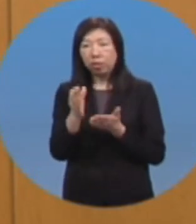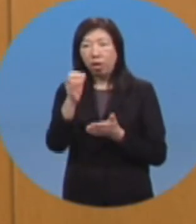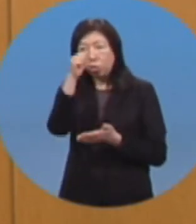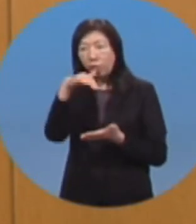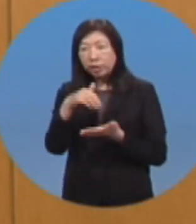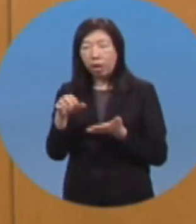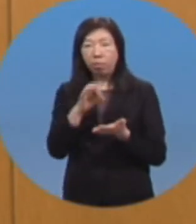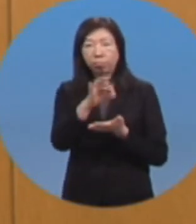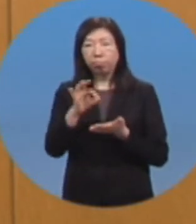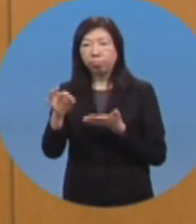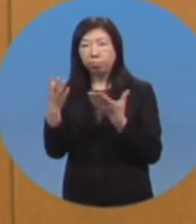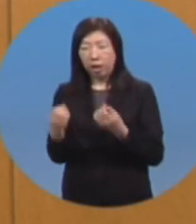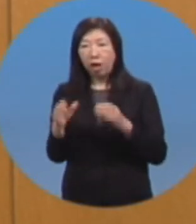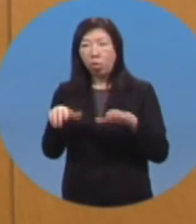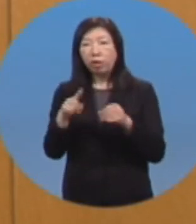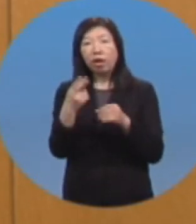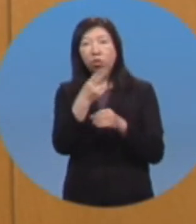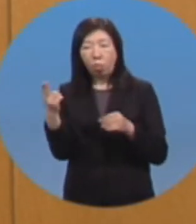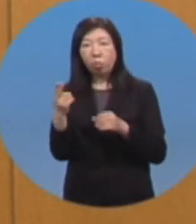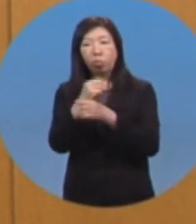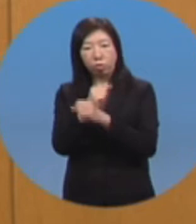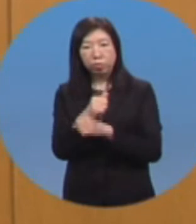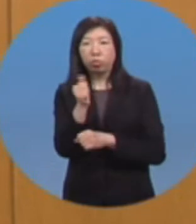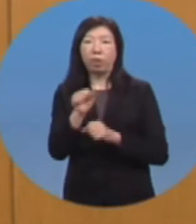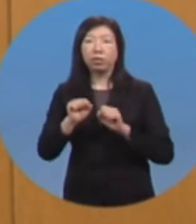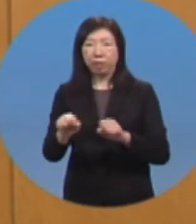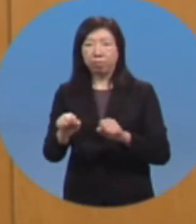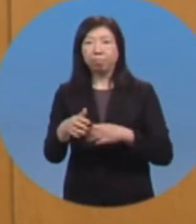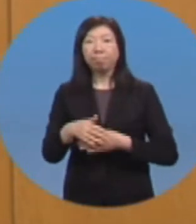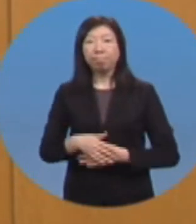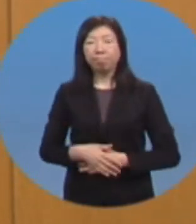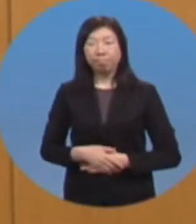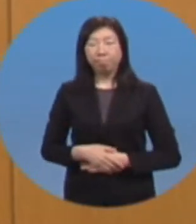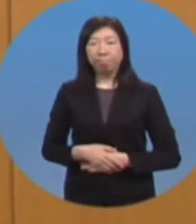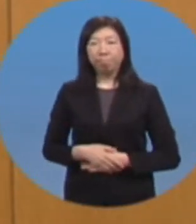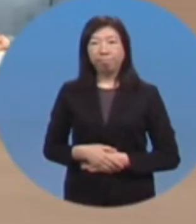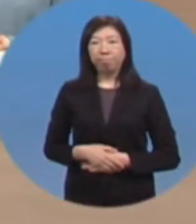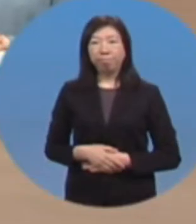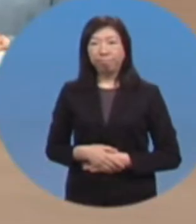ました。今日は今年度のその主な取り組みをご紹介をいたします。